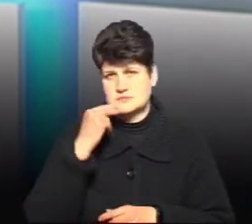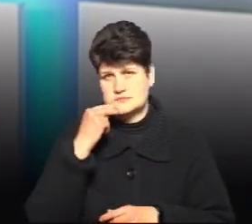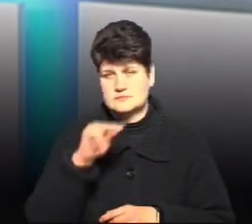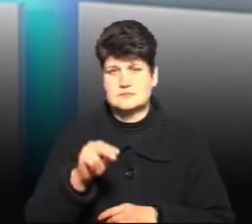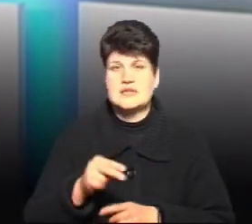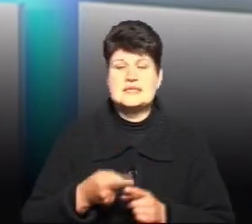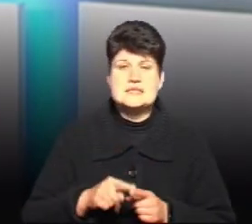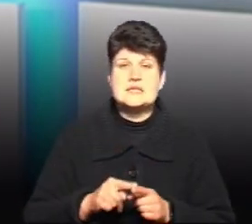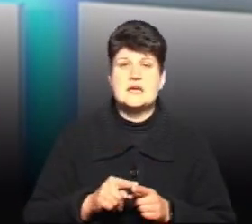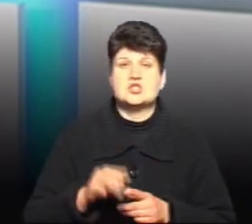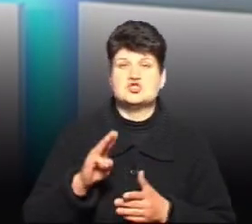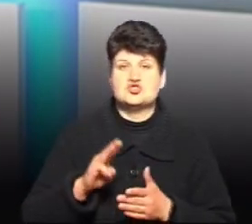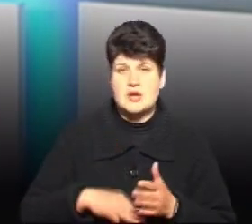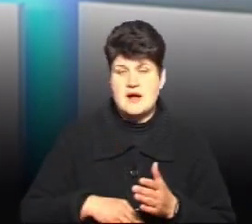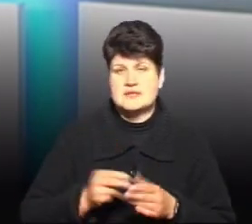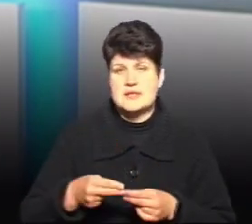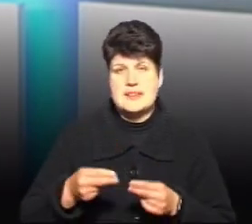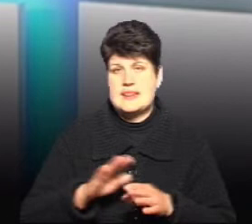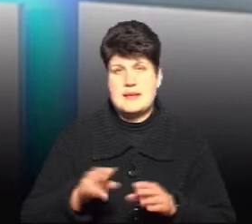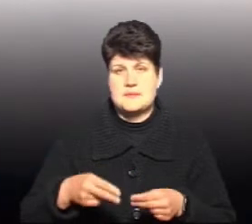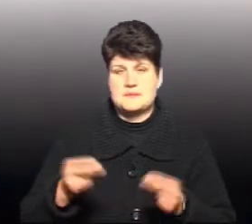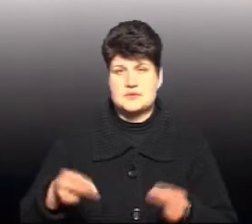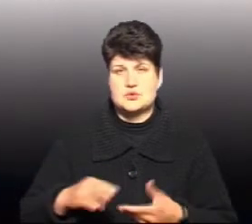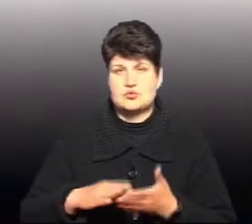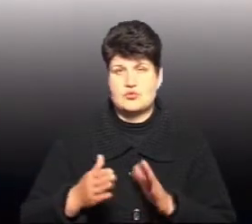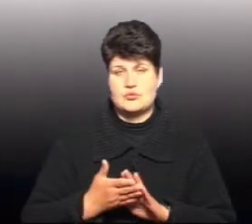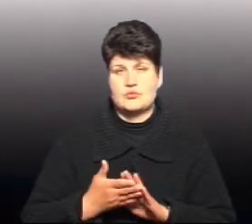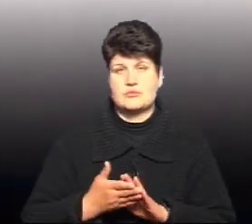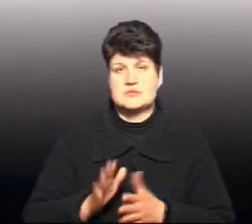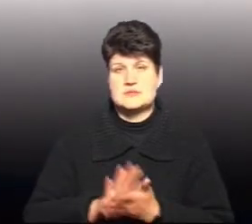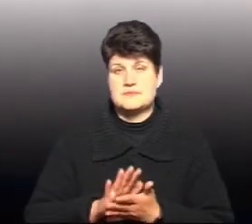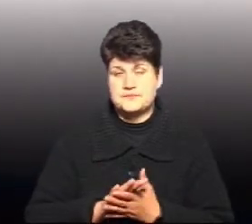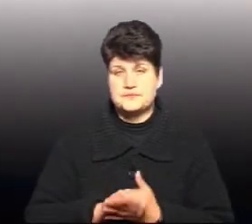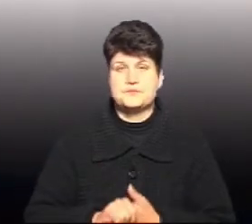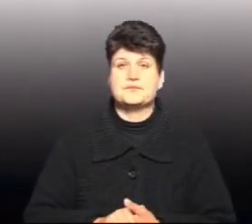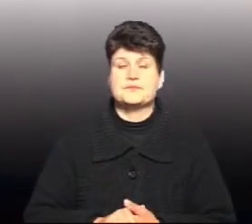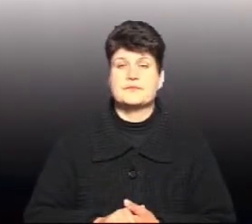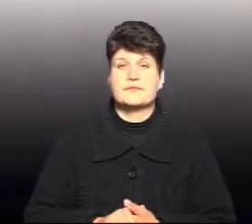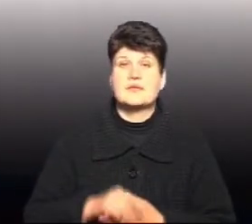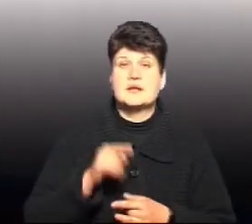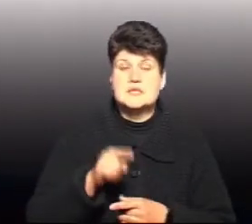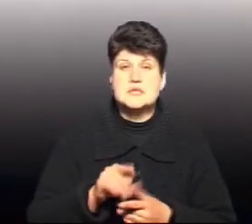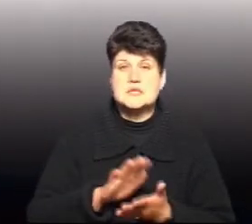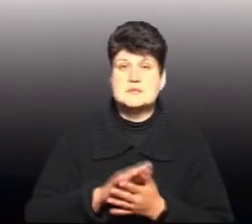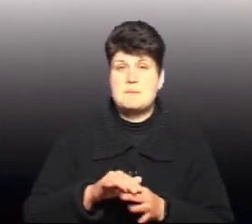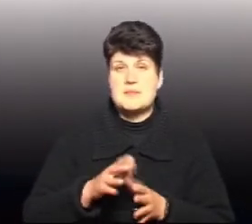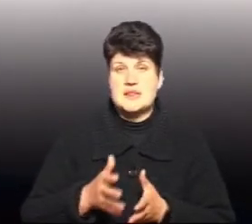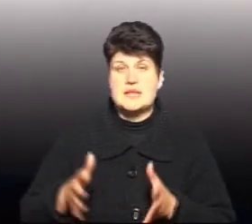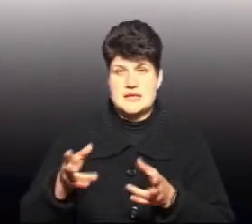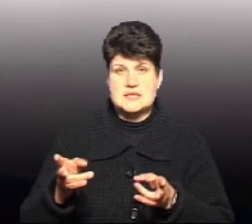за незаключення договорів по вивозу ТПВ. Такі от смітники, чи ще є по селах, залишилися